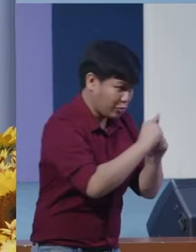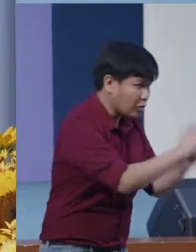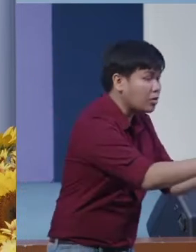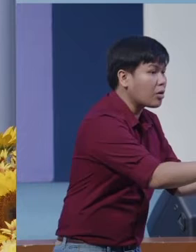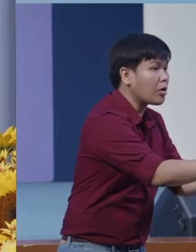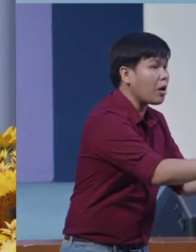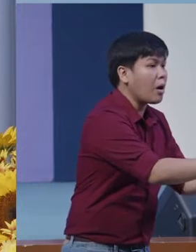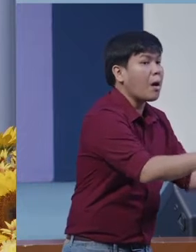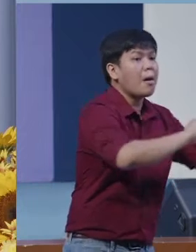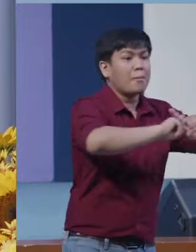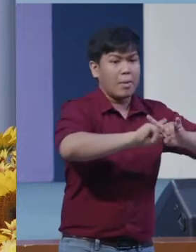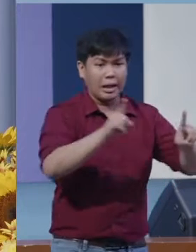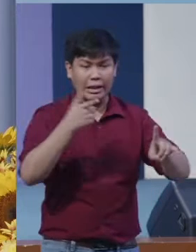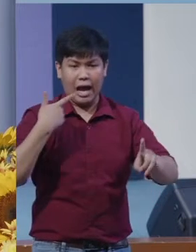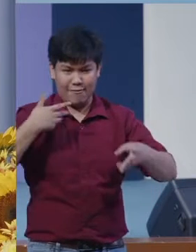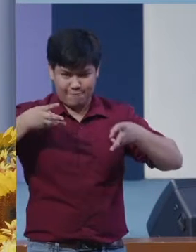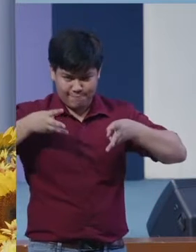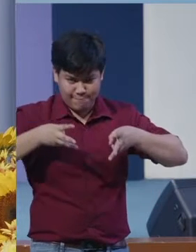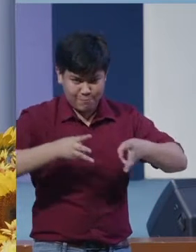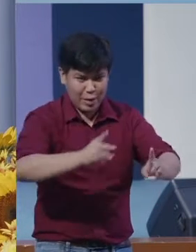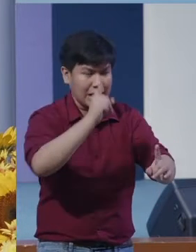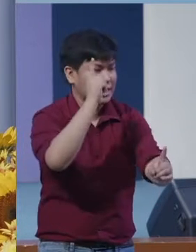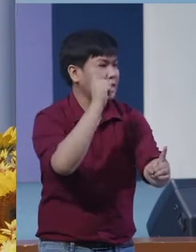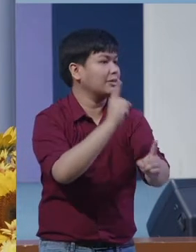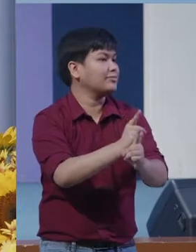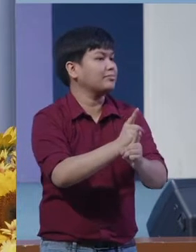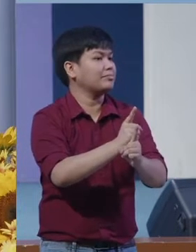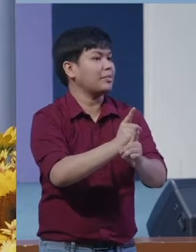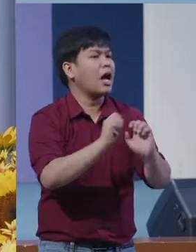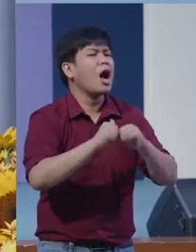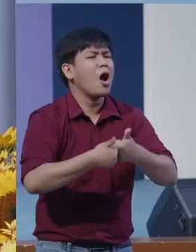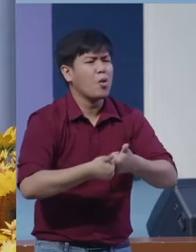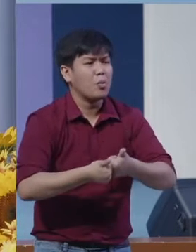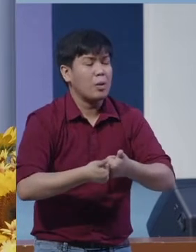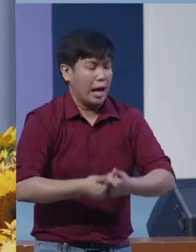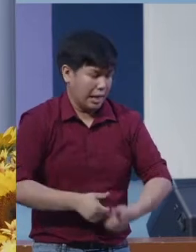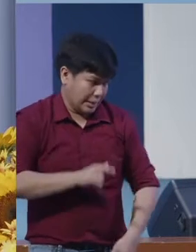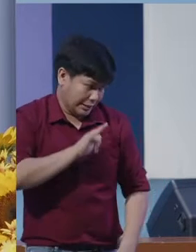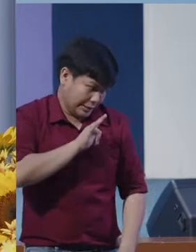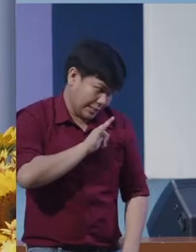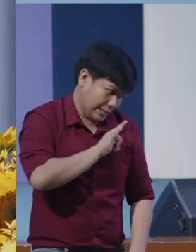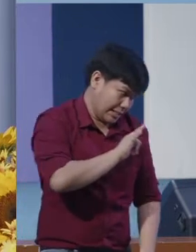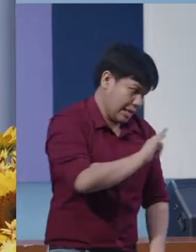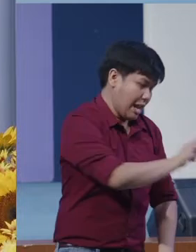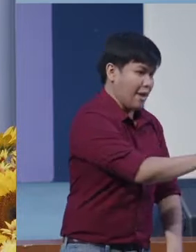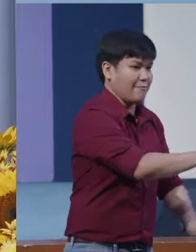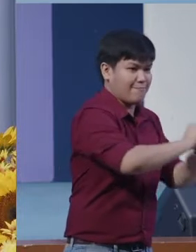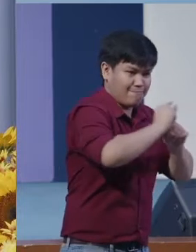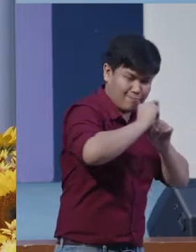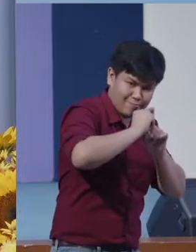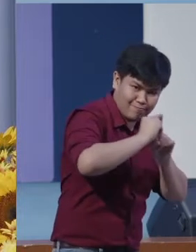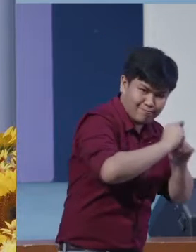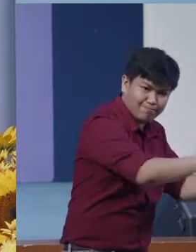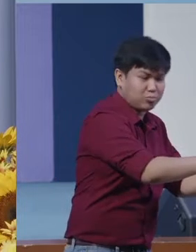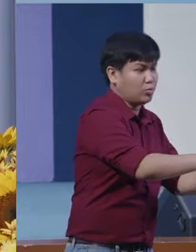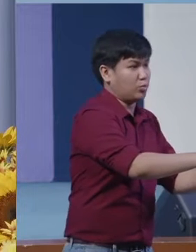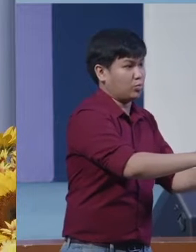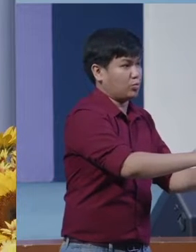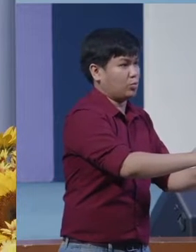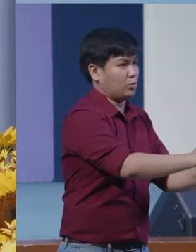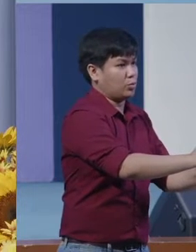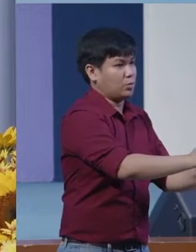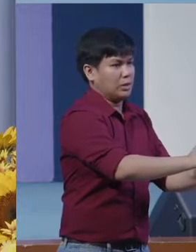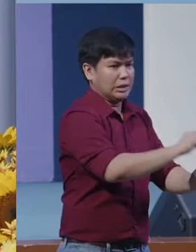merong proseso. Ang mapagmahal at restorative na pagdidisiplina